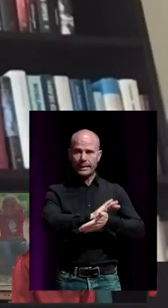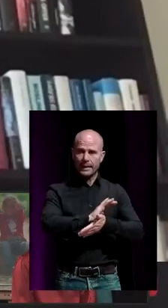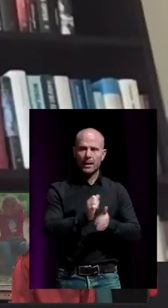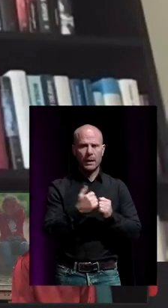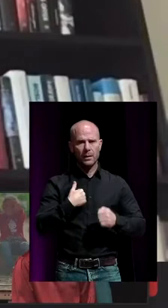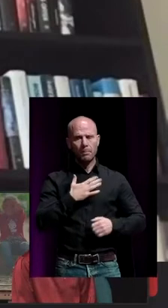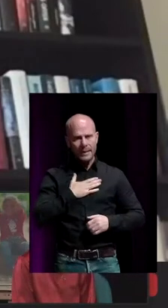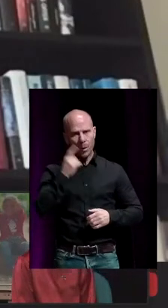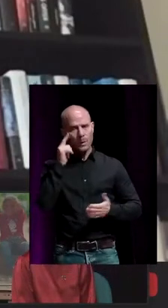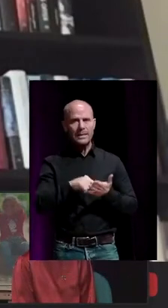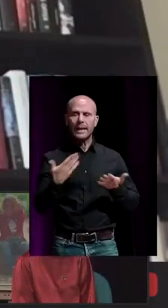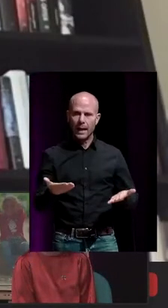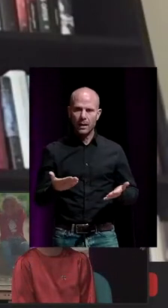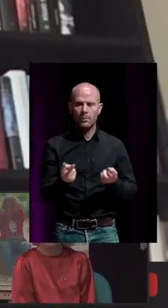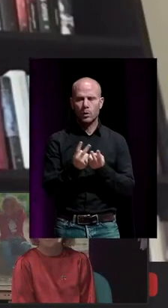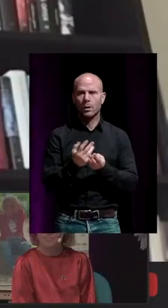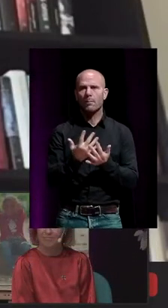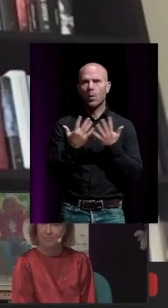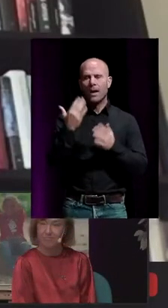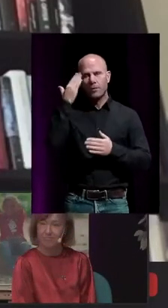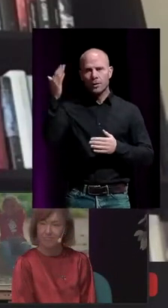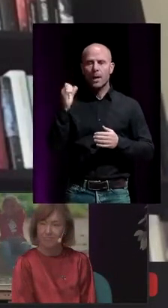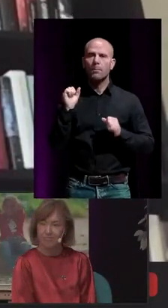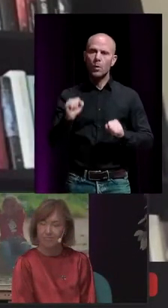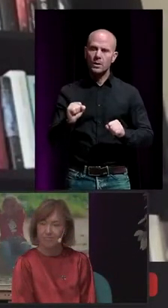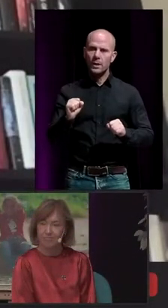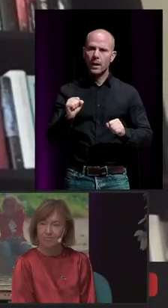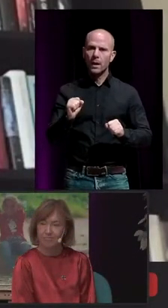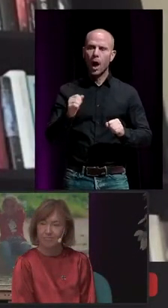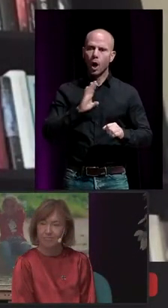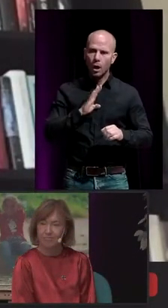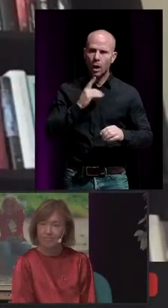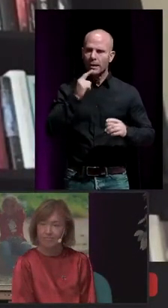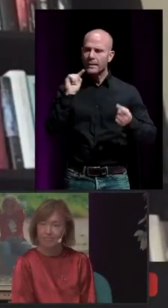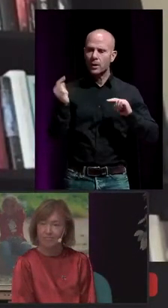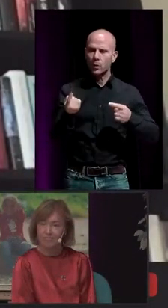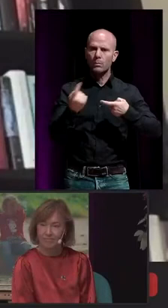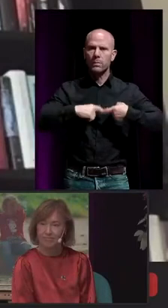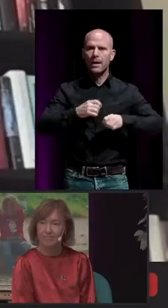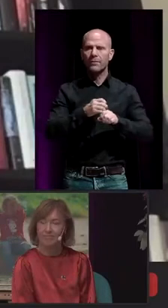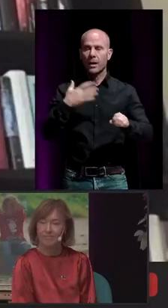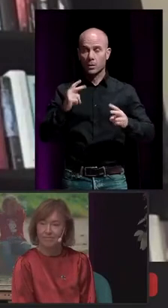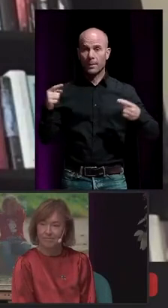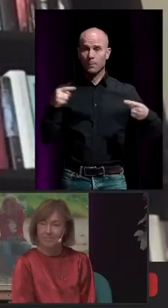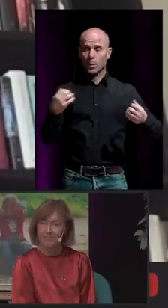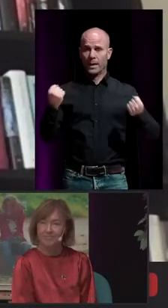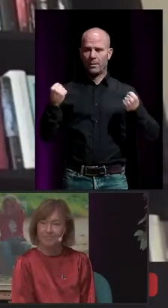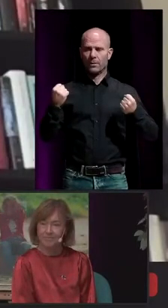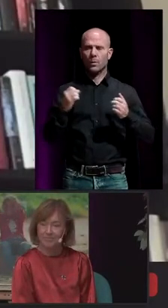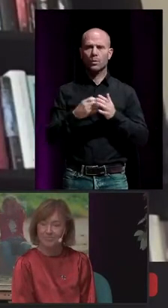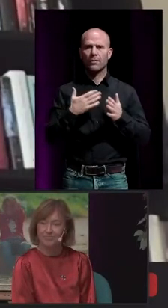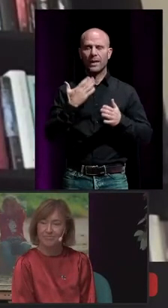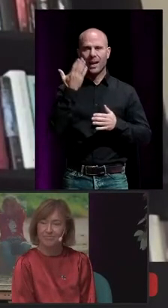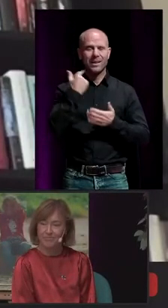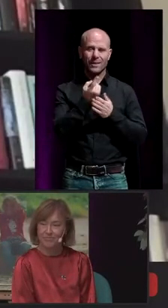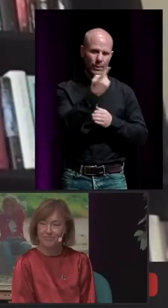det. Så att vi är ju många vuxna som behöver vara där och ta en värderingsdiskussion som en motkraft. Därför att allt kommer vi inte kunna förbjuda